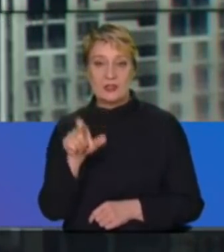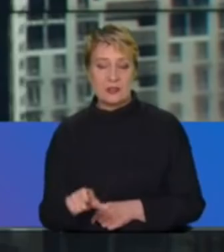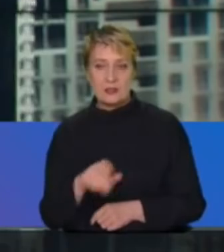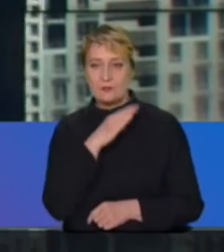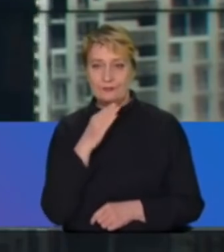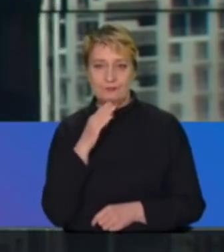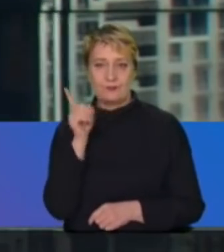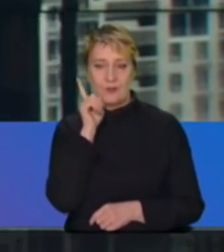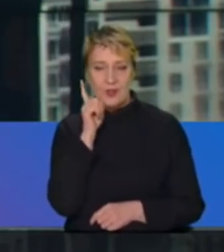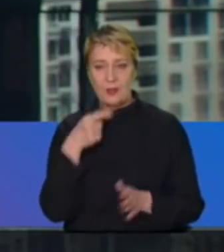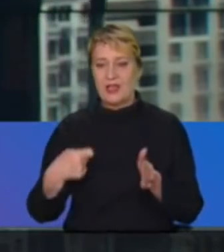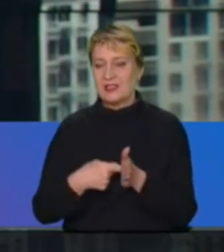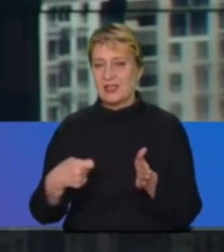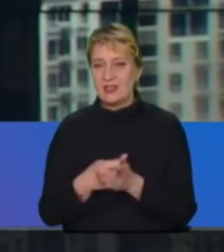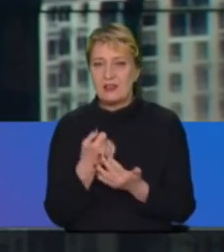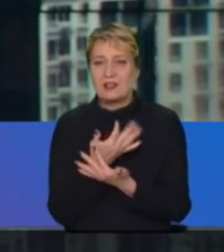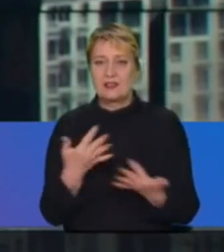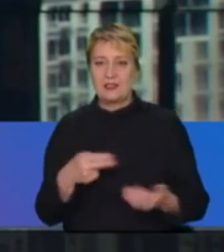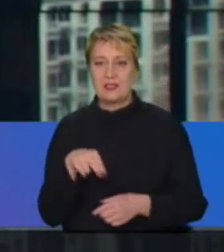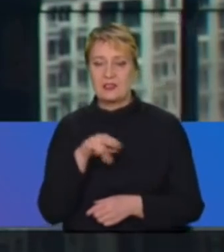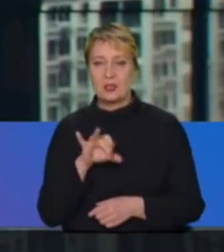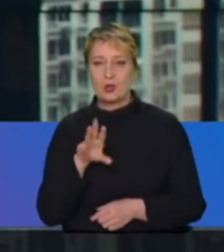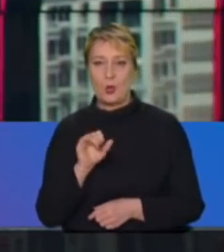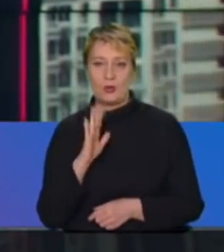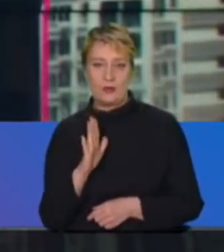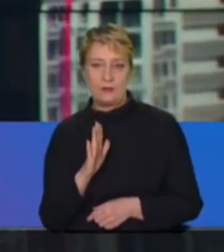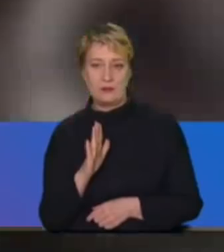зарядок та різних дротів, аби він там вдавився ним.